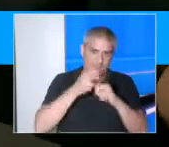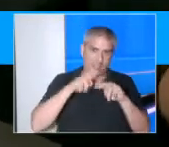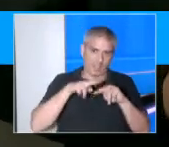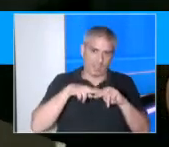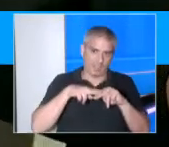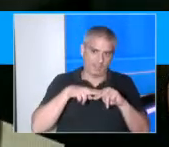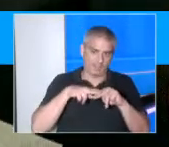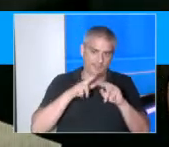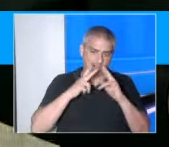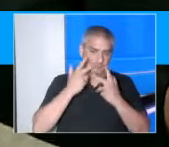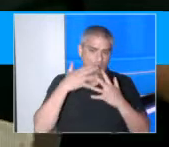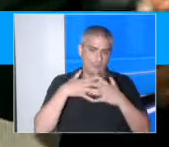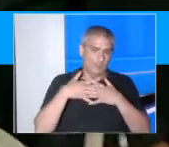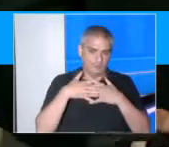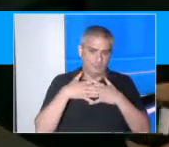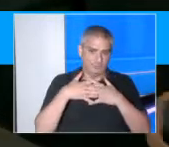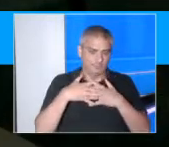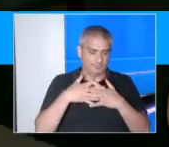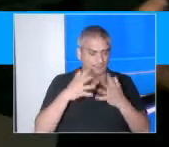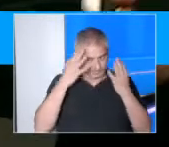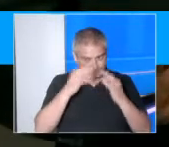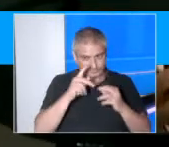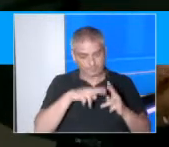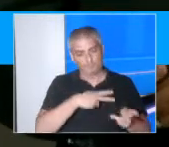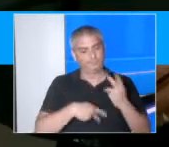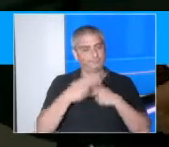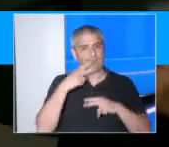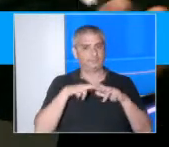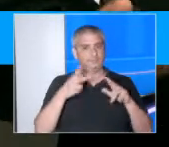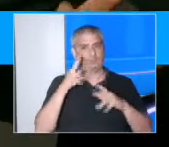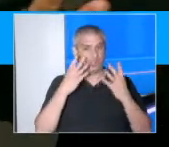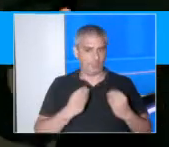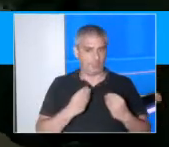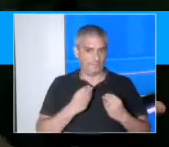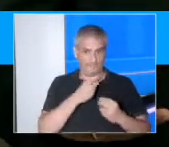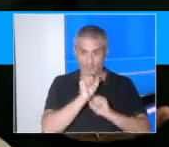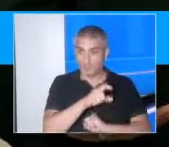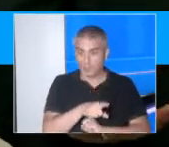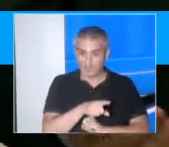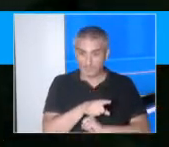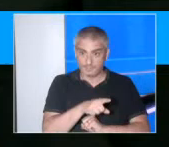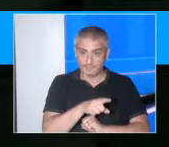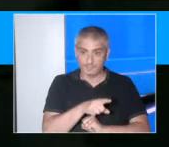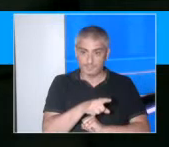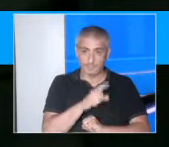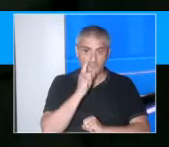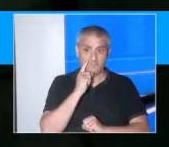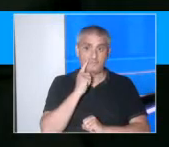מכן הציבור בארצות הברית יעריך את ג'ו ביידן והוא יחזור למצב טוב ולמעשה הם תומכים במהלך